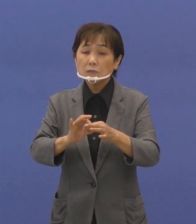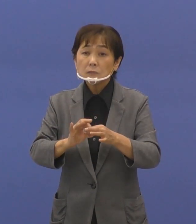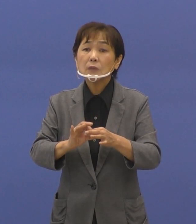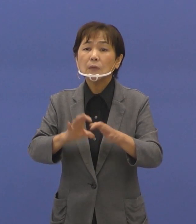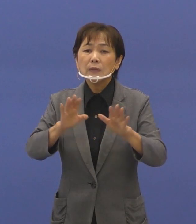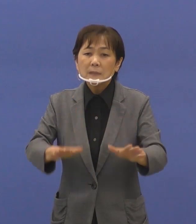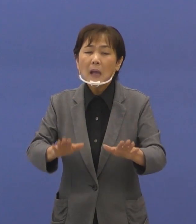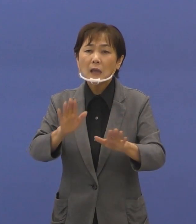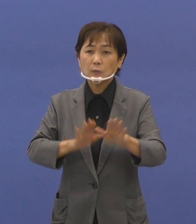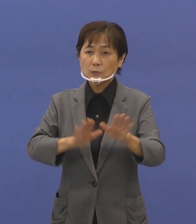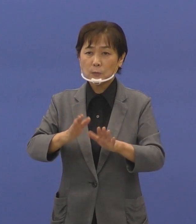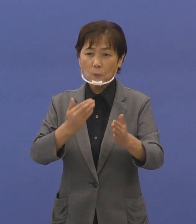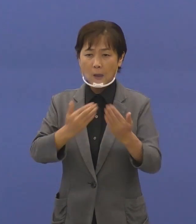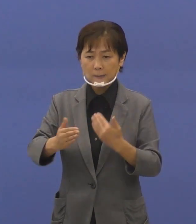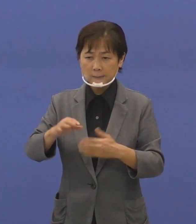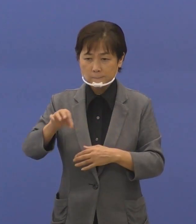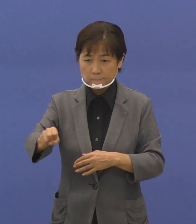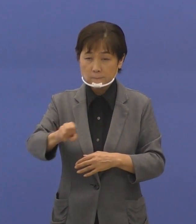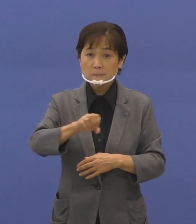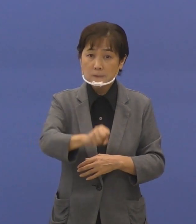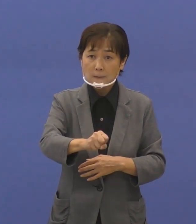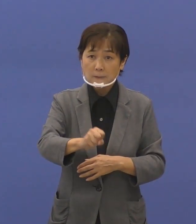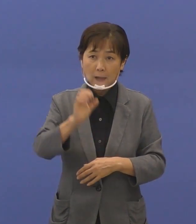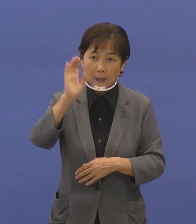況を取りまとめ中というところです。